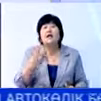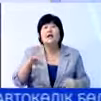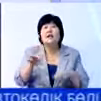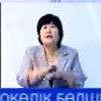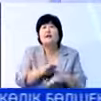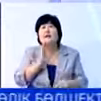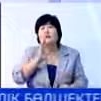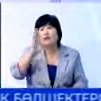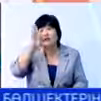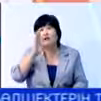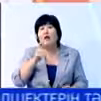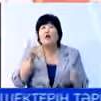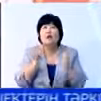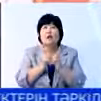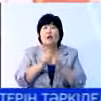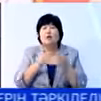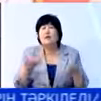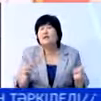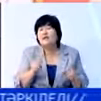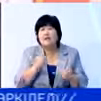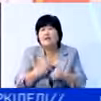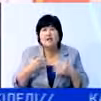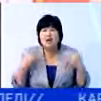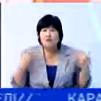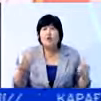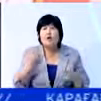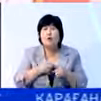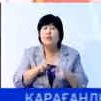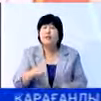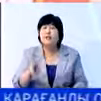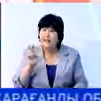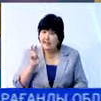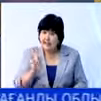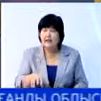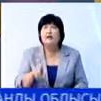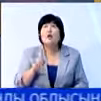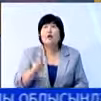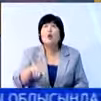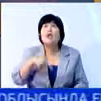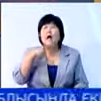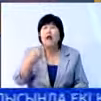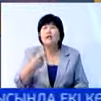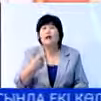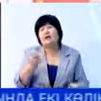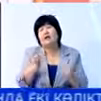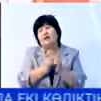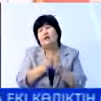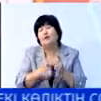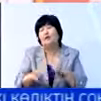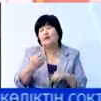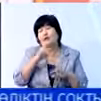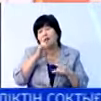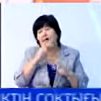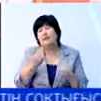дауы бастарынан асып, не істерін білмей, осы жерге келіп, сол айтқан дауларын қайтып алып, бастарын